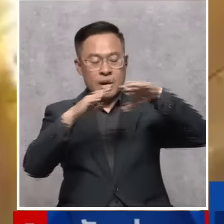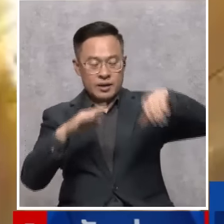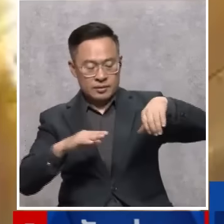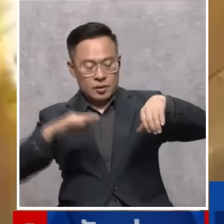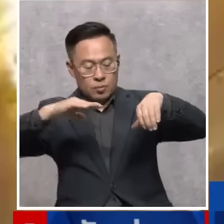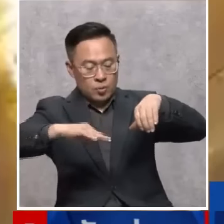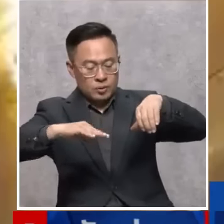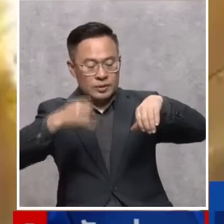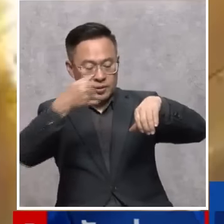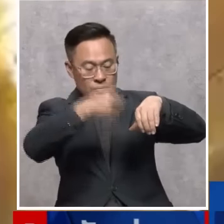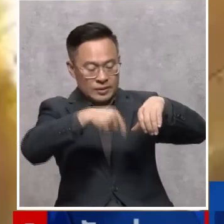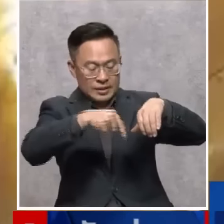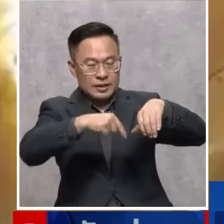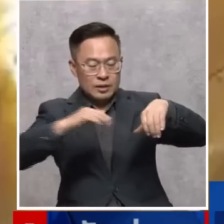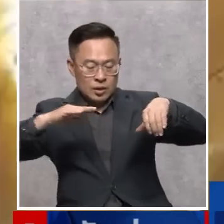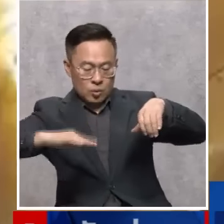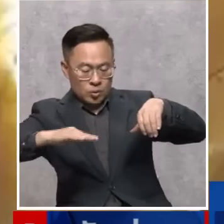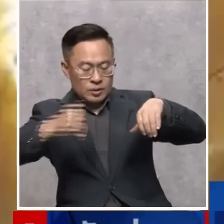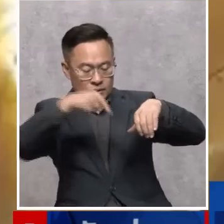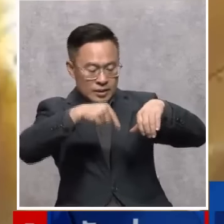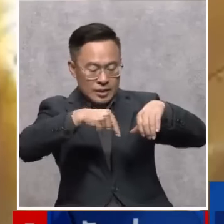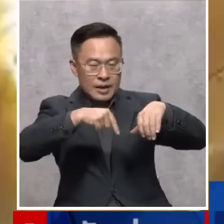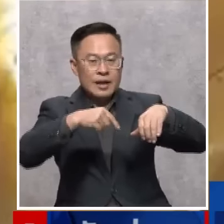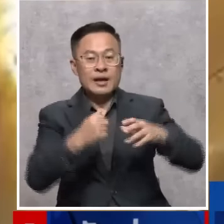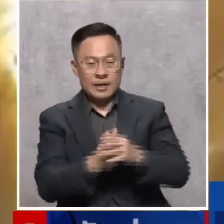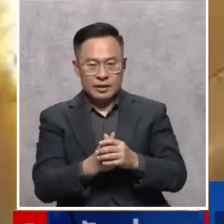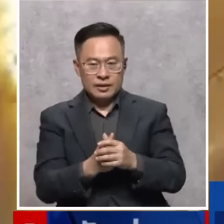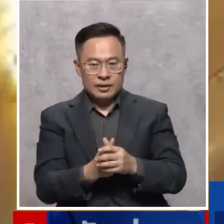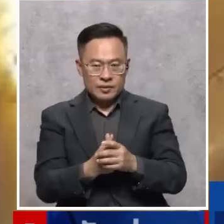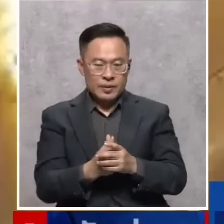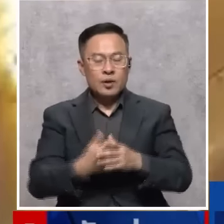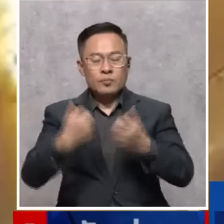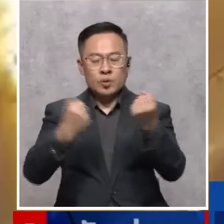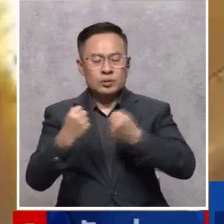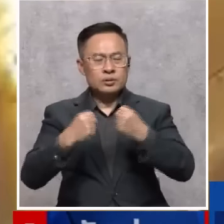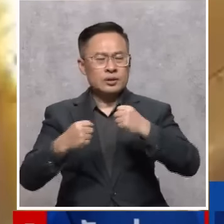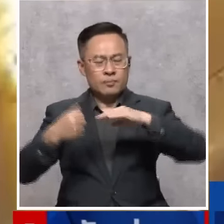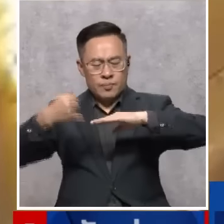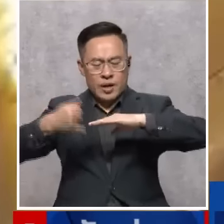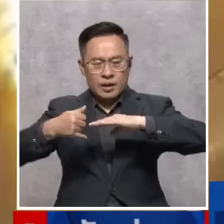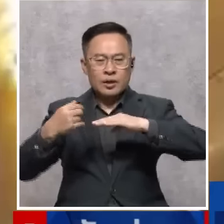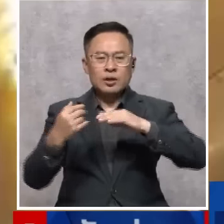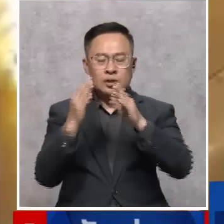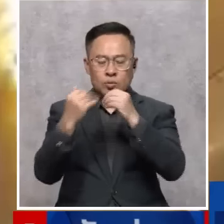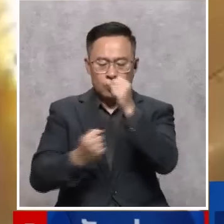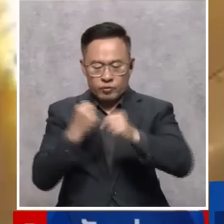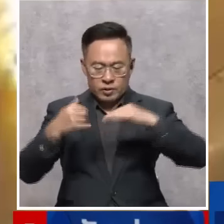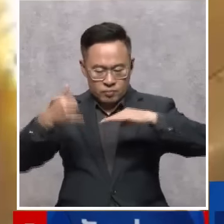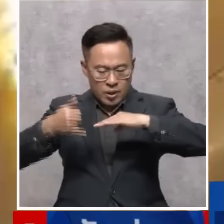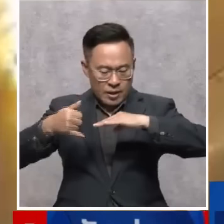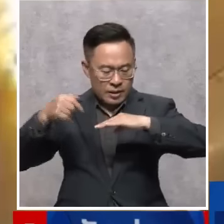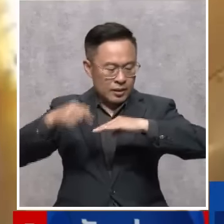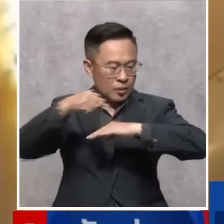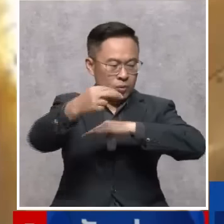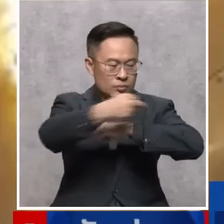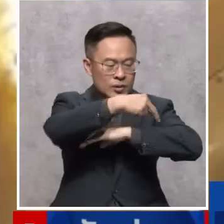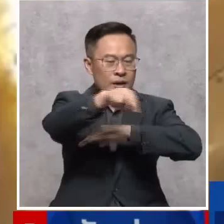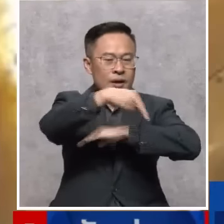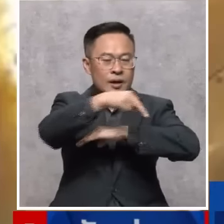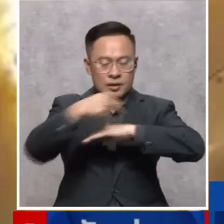จอดอยู่จากนั้นนะคะเธอก็ยืนมองซ้ายมองขวาแล้วก็ค่อยๆนั่งยองๆปล่อยอุจจาระกองที่พื้น